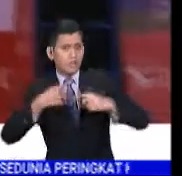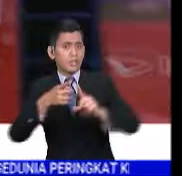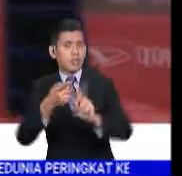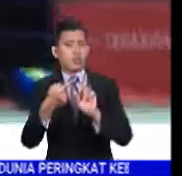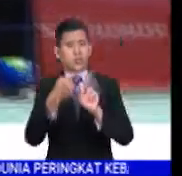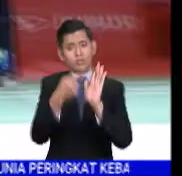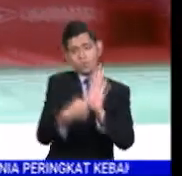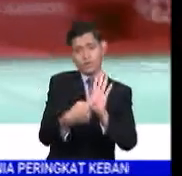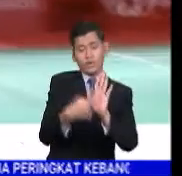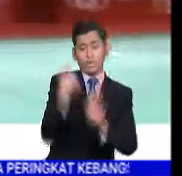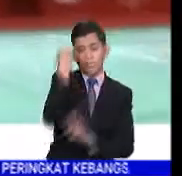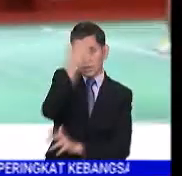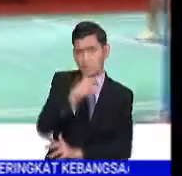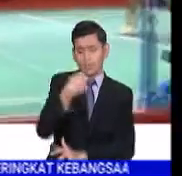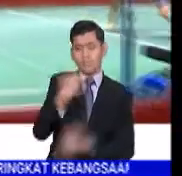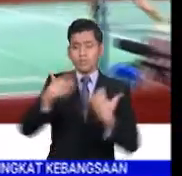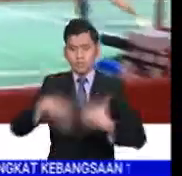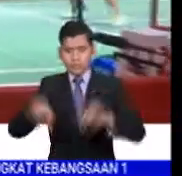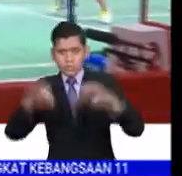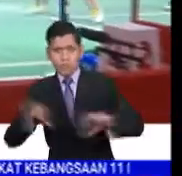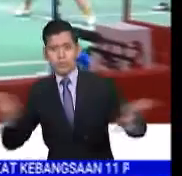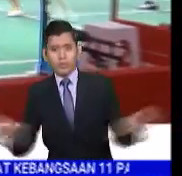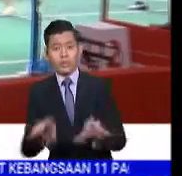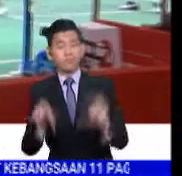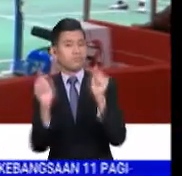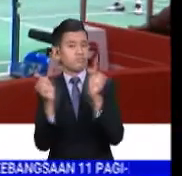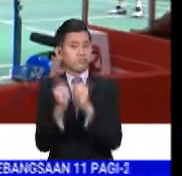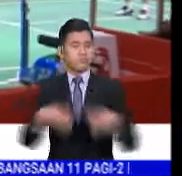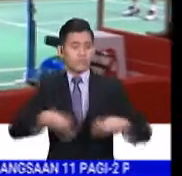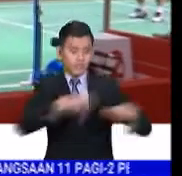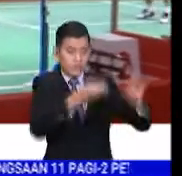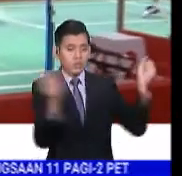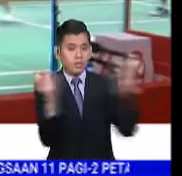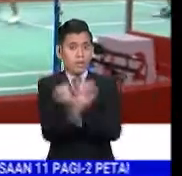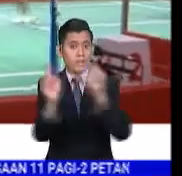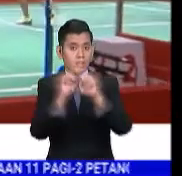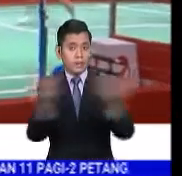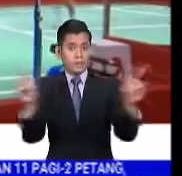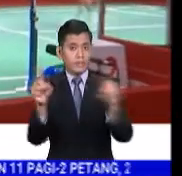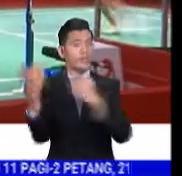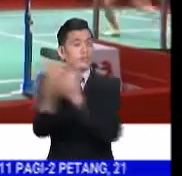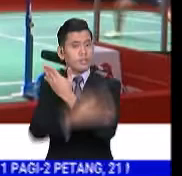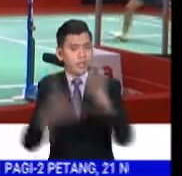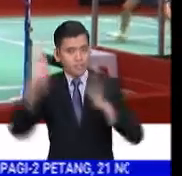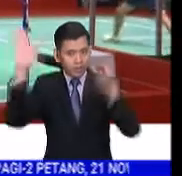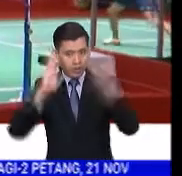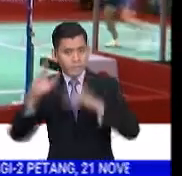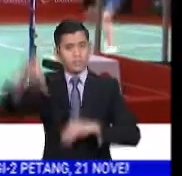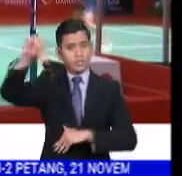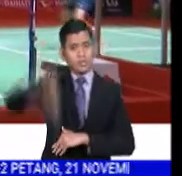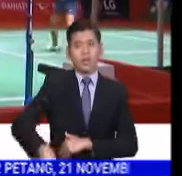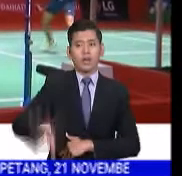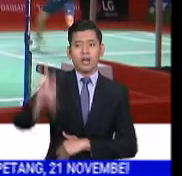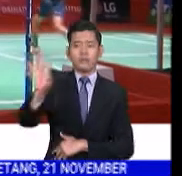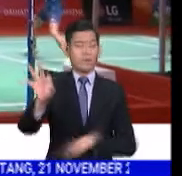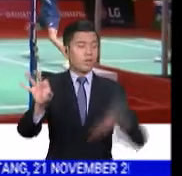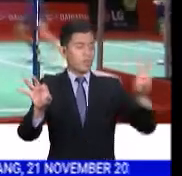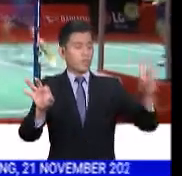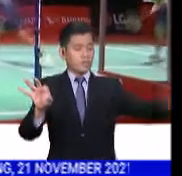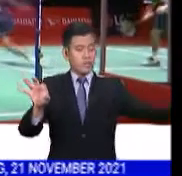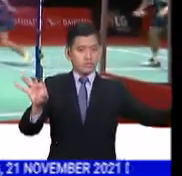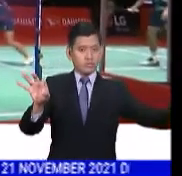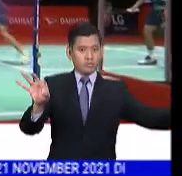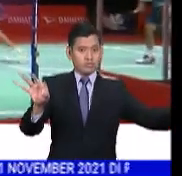wajah dan walaupun cuba untuk bangkit memberi cabaran, namun pasangan negara itu tewas mudah 9-21 di set